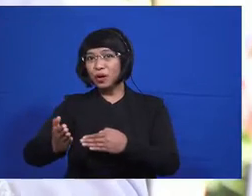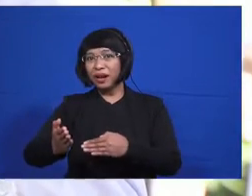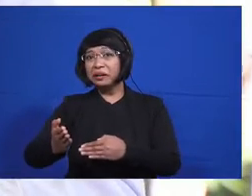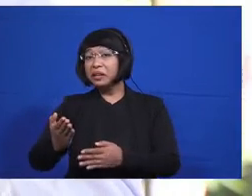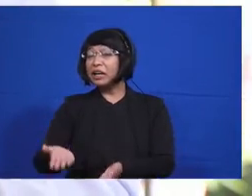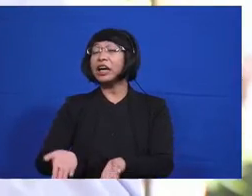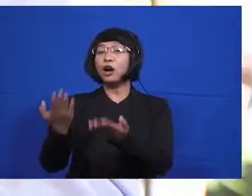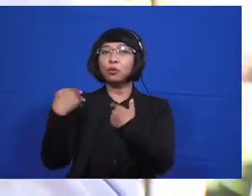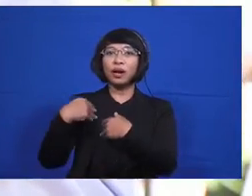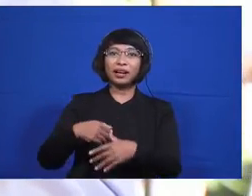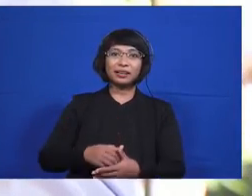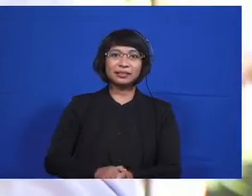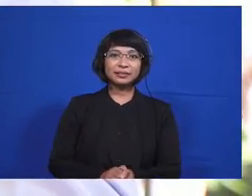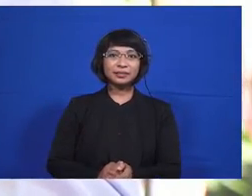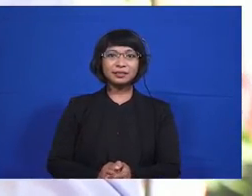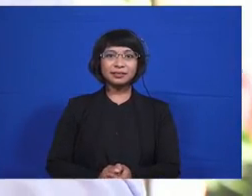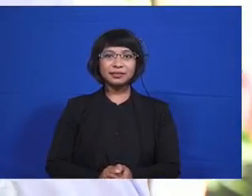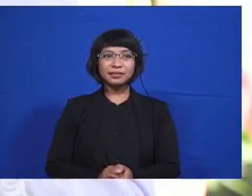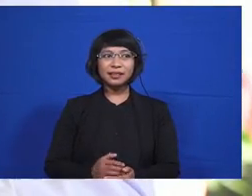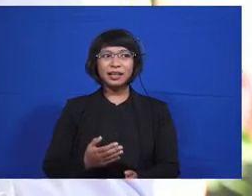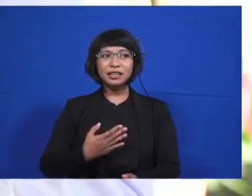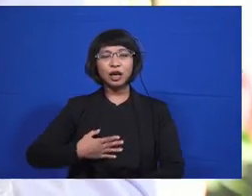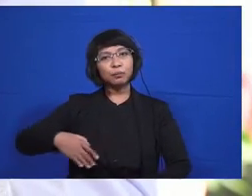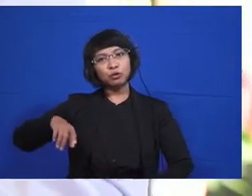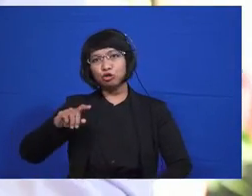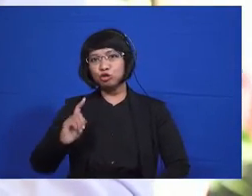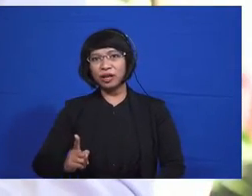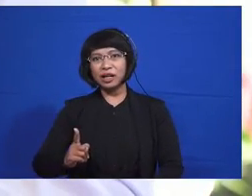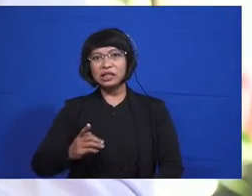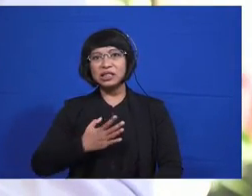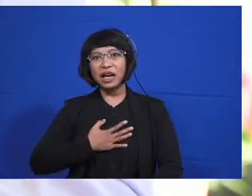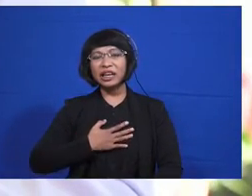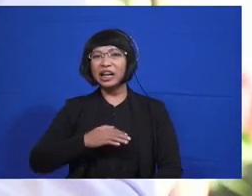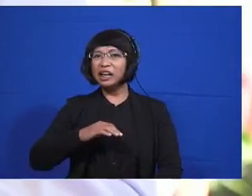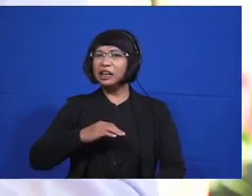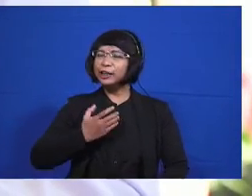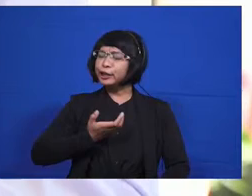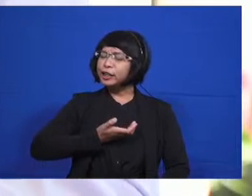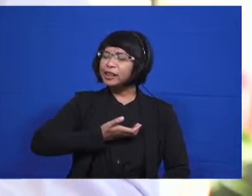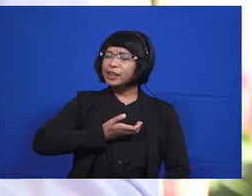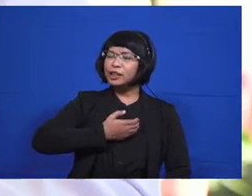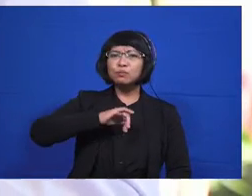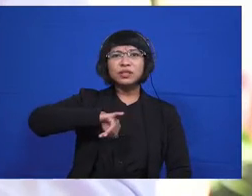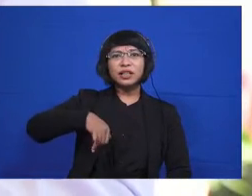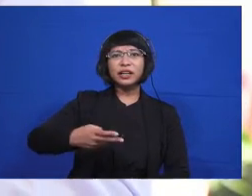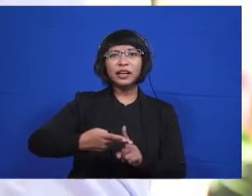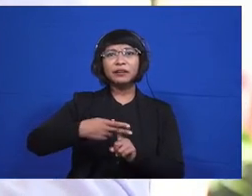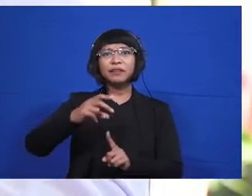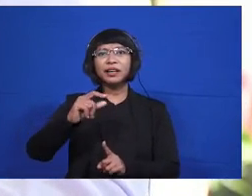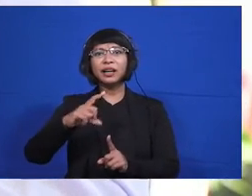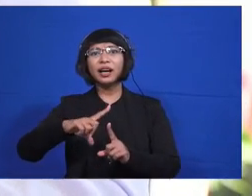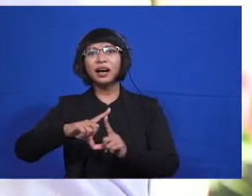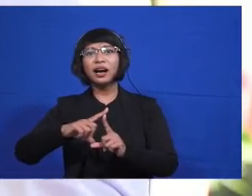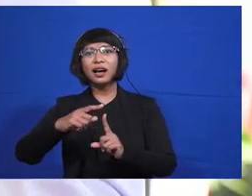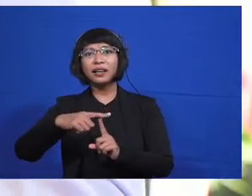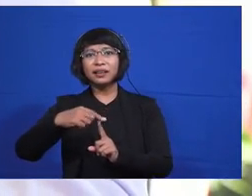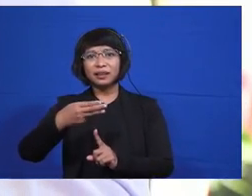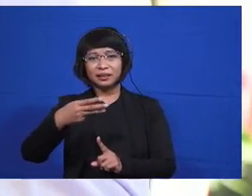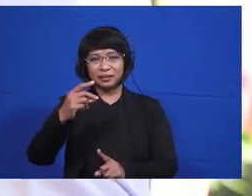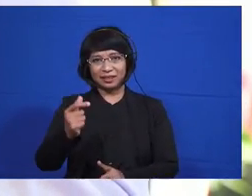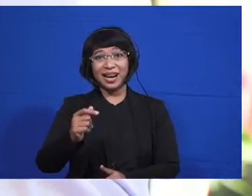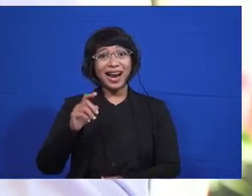ketika saya masuk, yang saya putuskan adalah kenapa saya ingin menjadi seorang frater. Saat itu yang saya temukan adalah karena saya ingin mensyukuri hidup